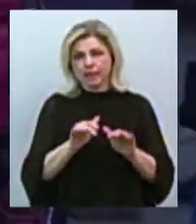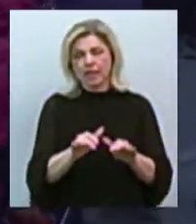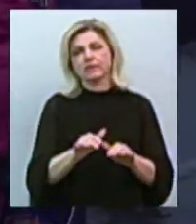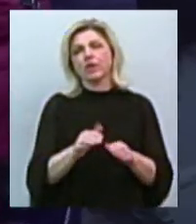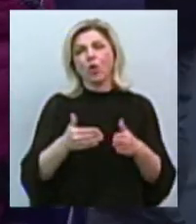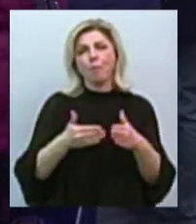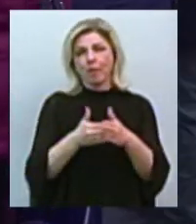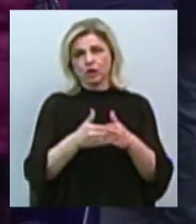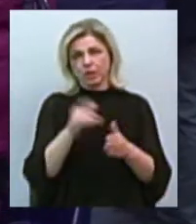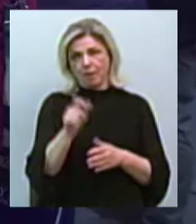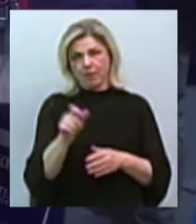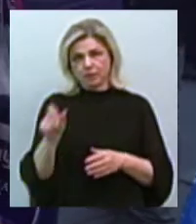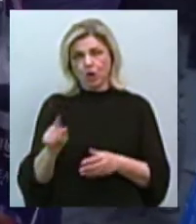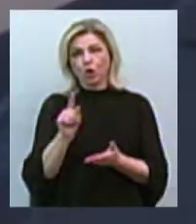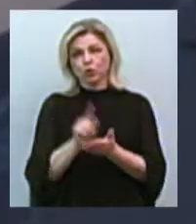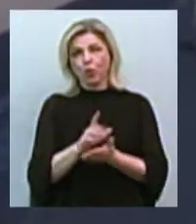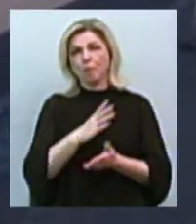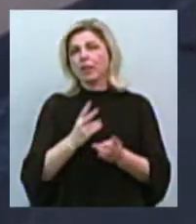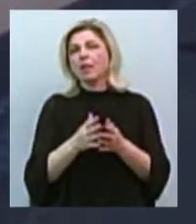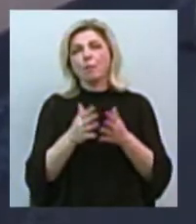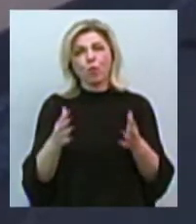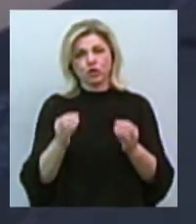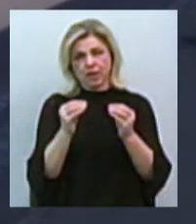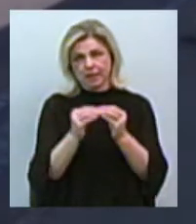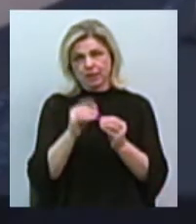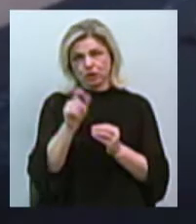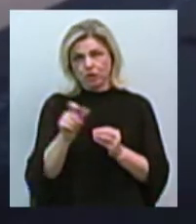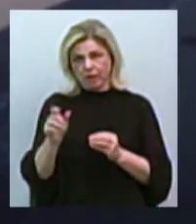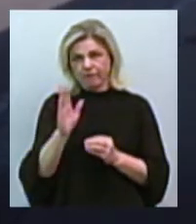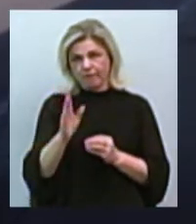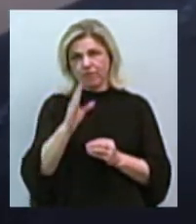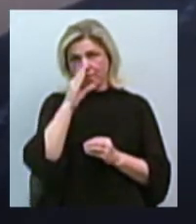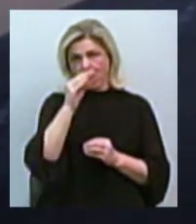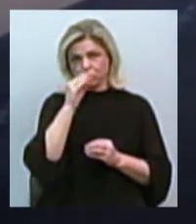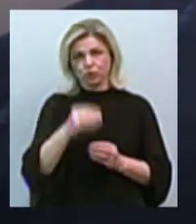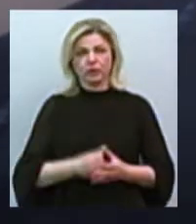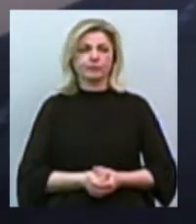А саме, їх має бути не більше 10 одночасно в салоні.